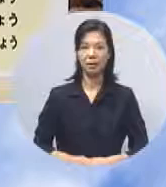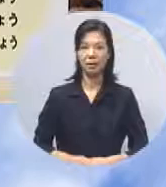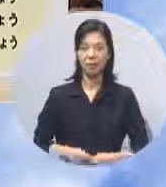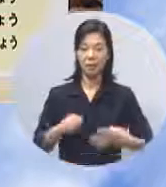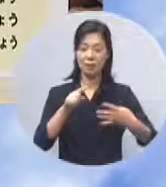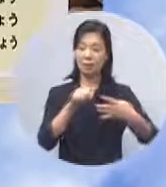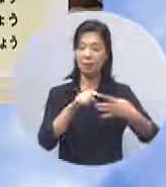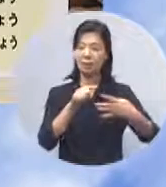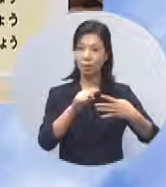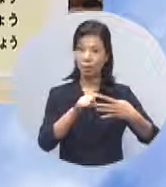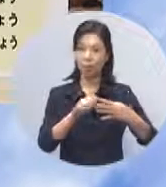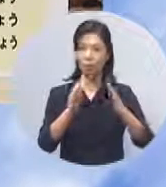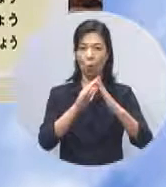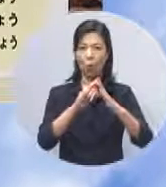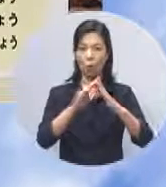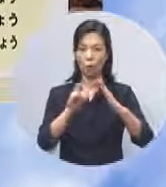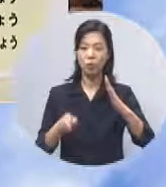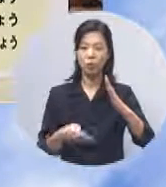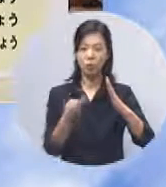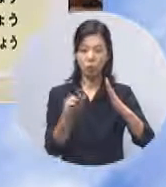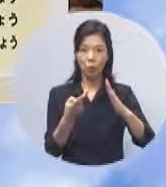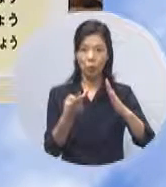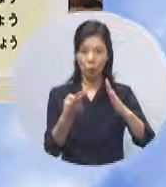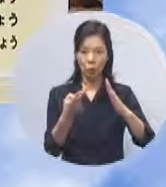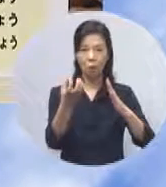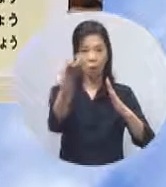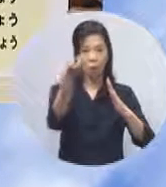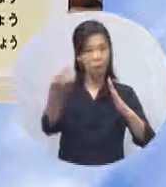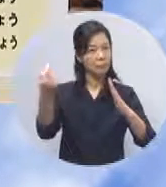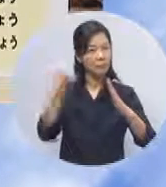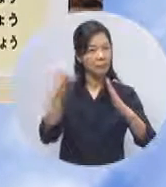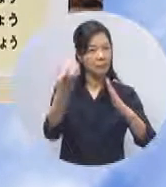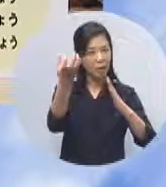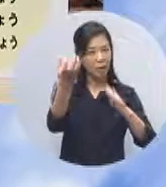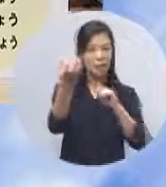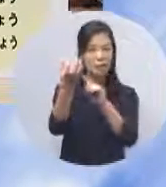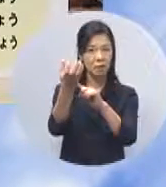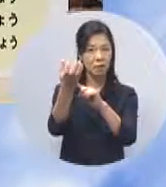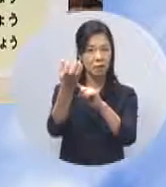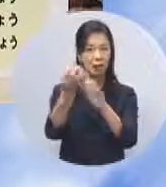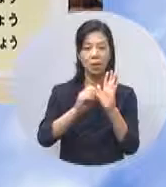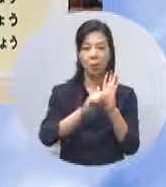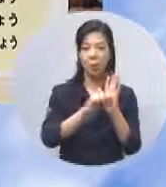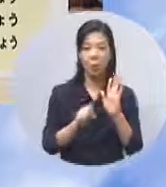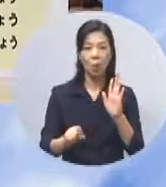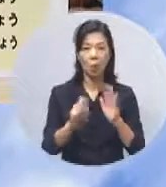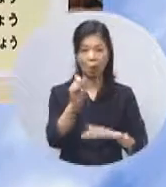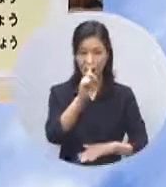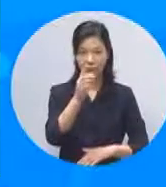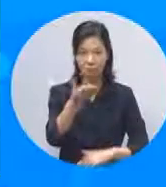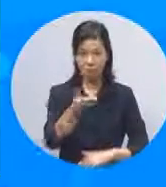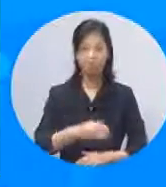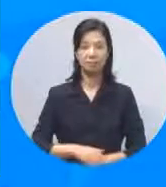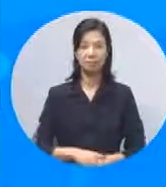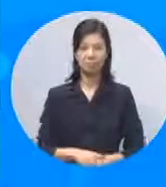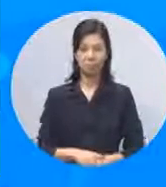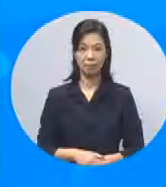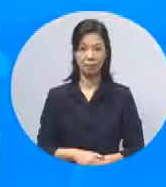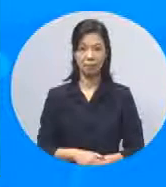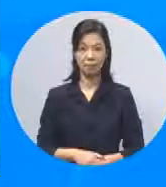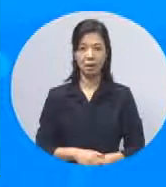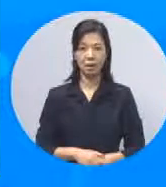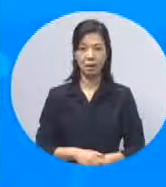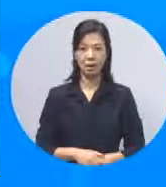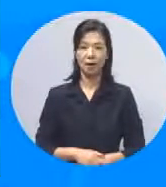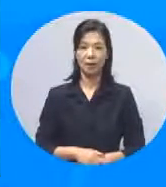あります住宅用火災警報器なんですが、設置するとどのような効果があるのでしょうか？ はい、火災という